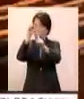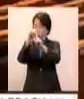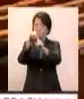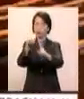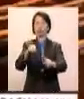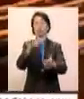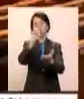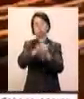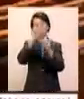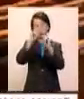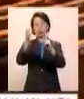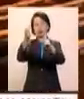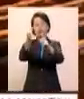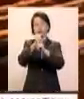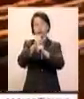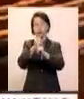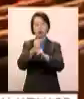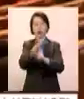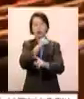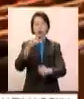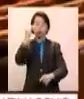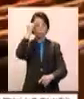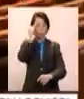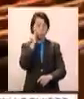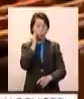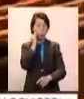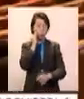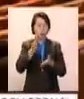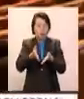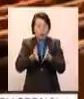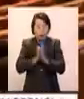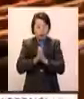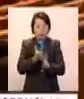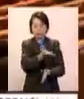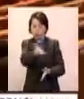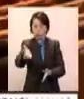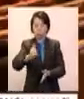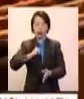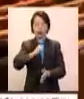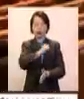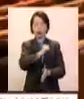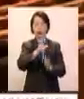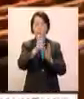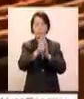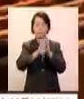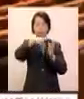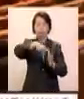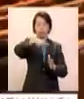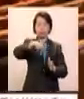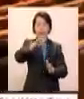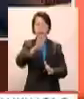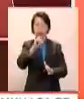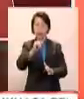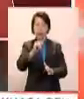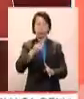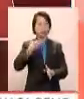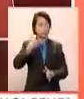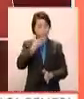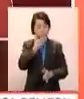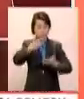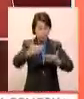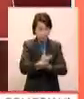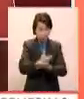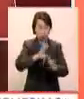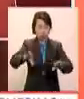parti tersebut tercapai. Justeru, Tun Dr. Mahathir Mohamad menyeru agar kesemua ahli-ahli bersatu daripada kalangan generasi baharu